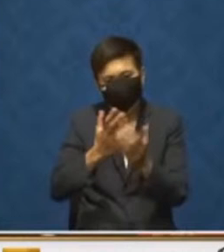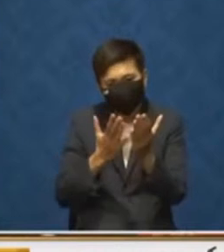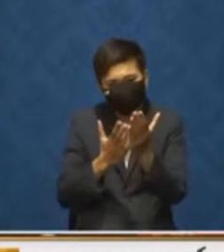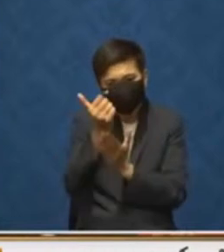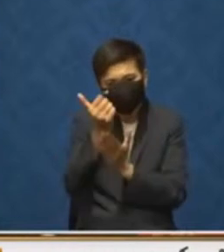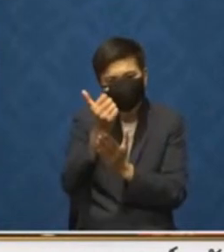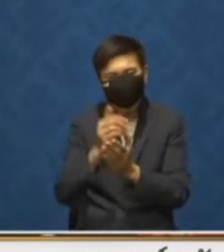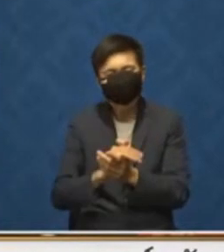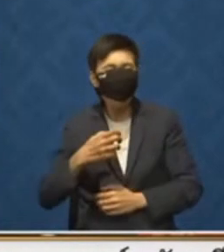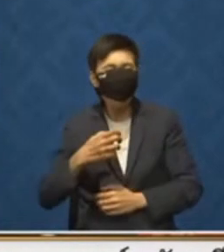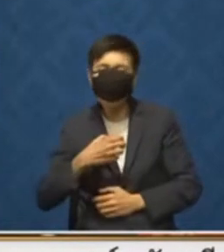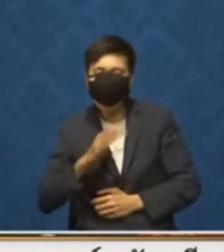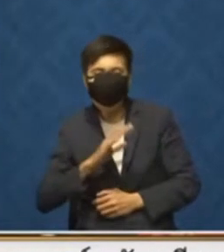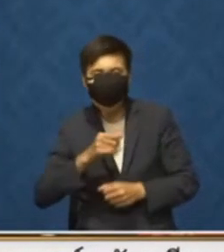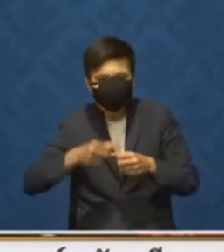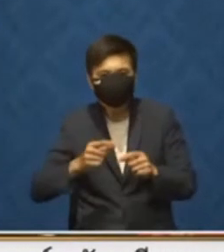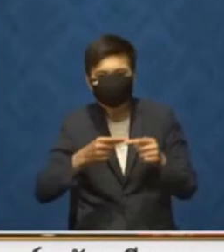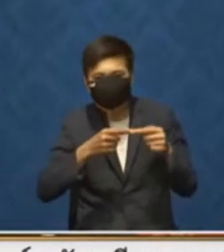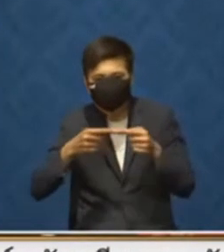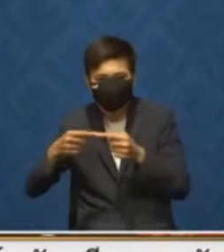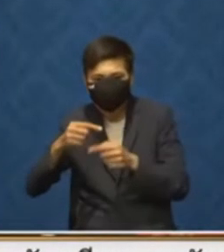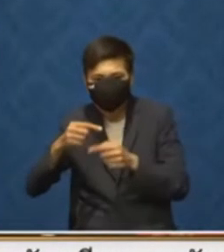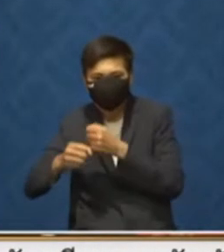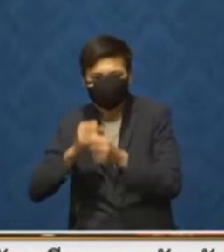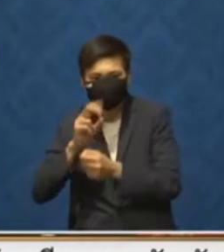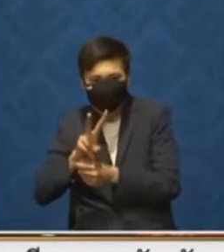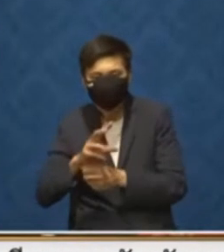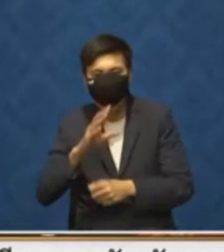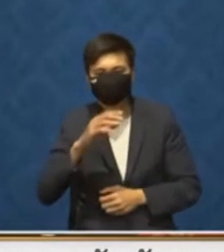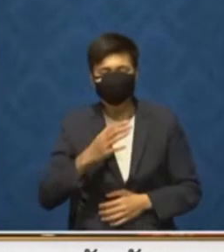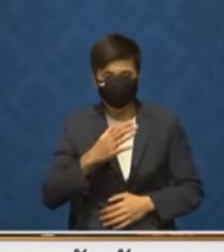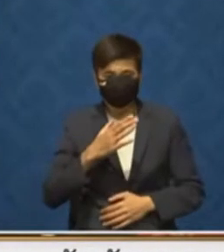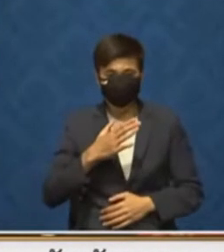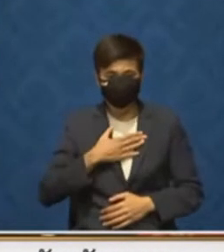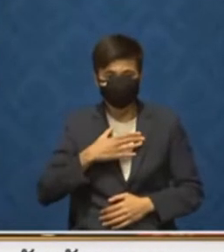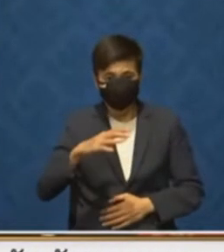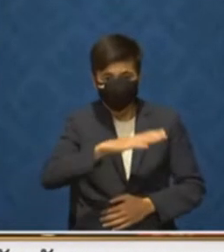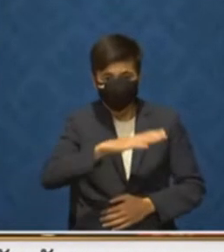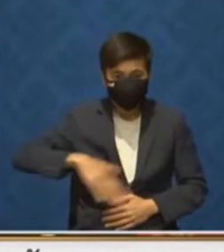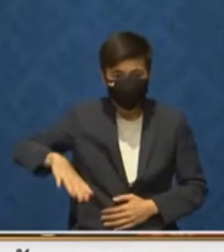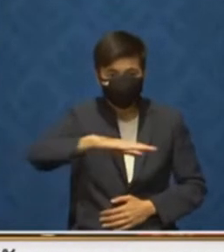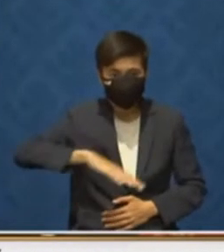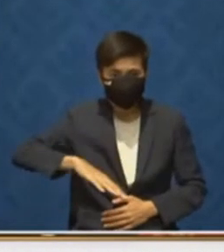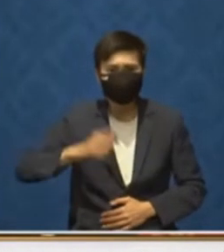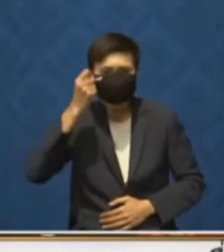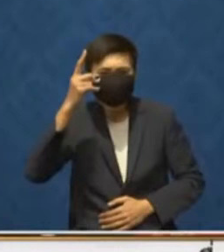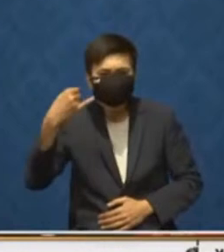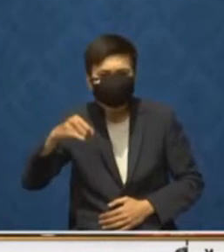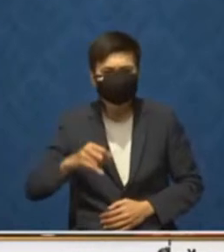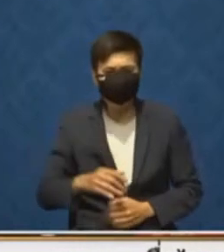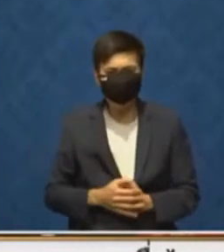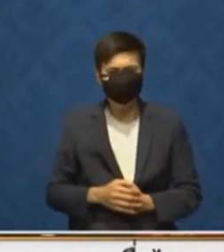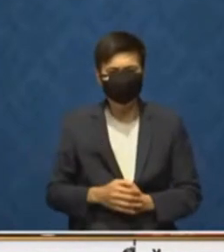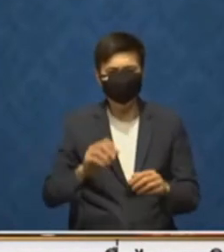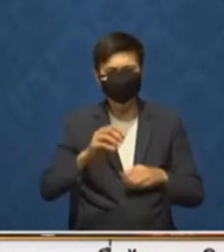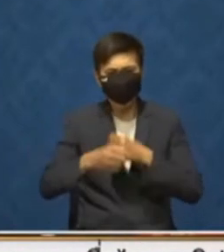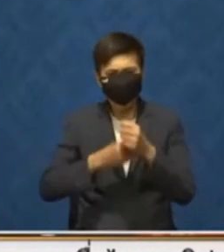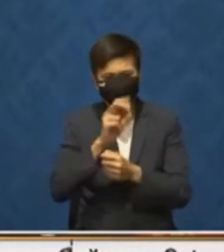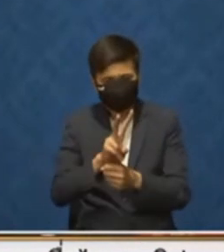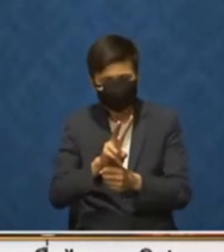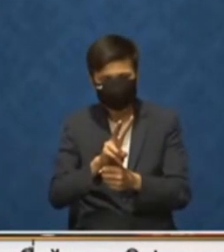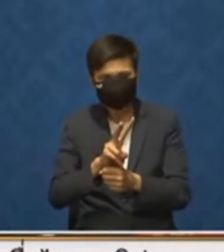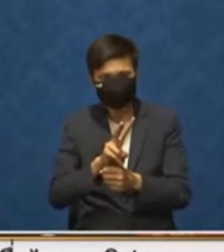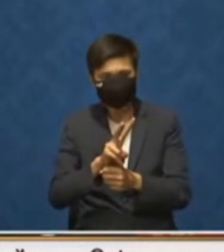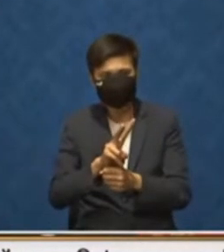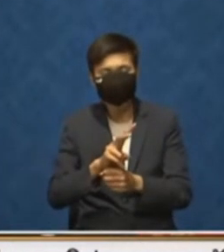ต้องการจะอยู่ต่ออีกต่อปีท่านนายกพูดวันแรกครับบอกพวกผมนี่แหละเข้าใจกันผิดบอกว่าอีก 2ปีมันจะทำเน็ตไม่ได้หมายก็ผมจะอยู่